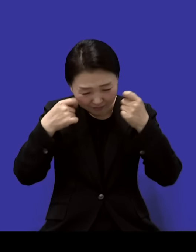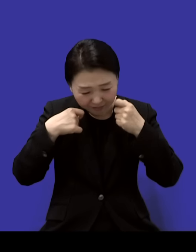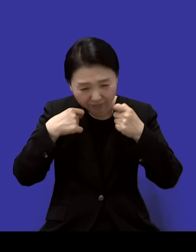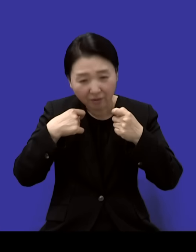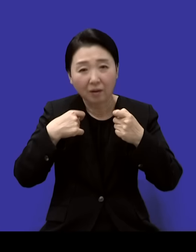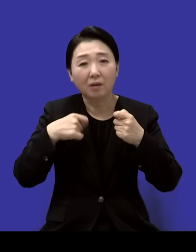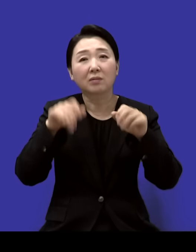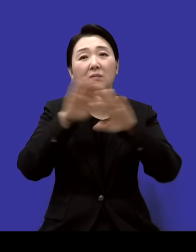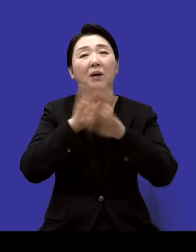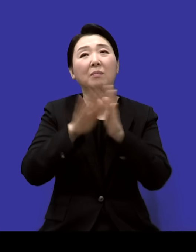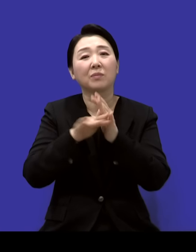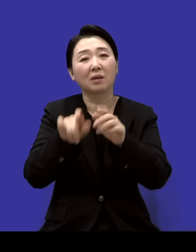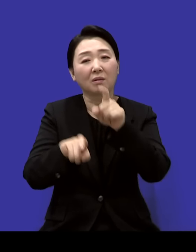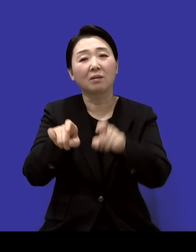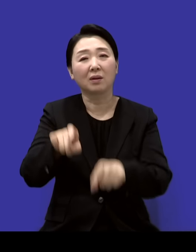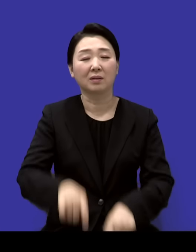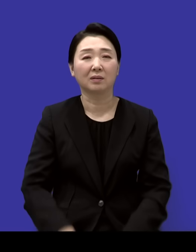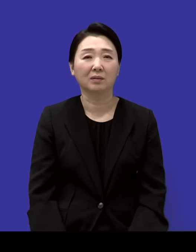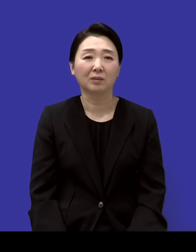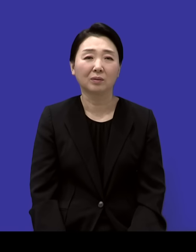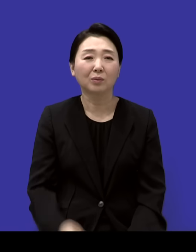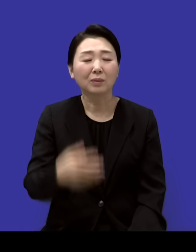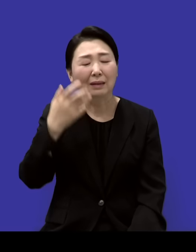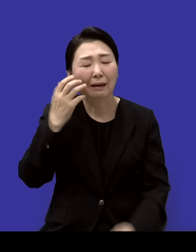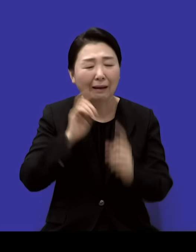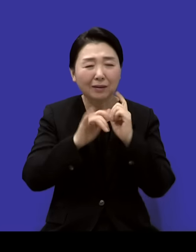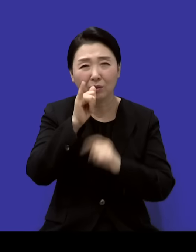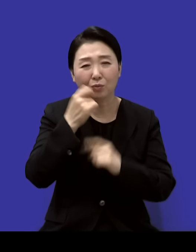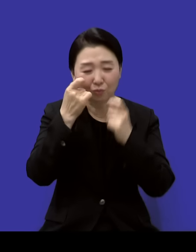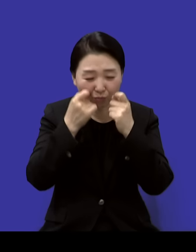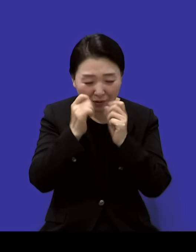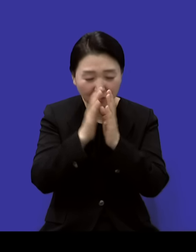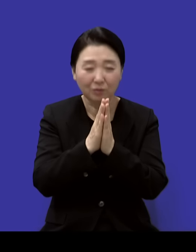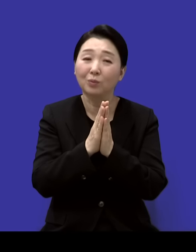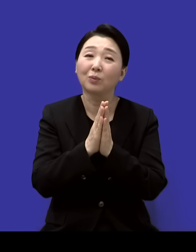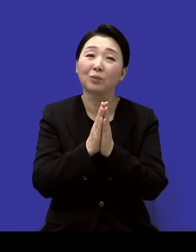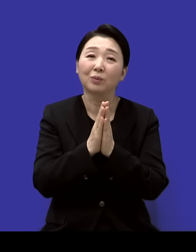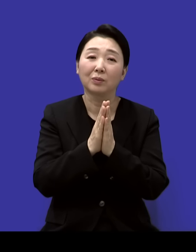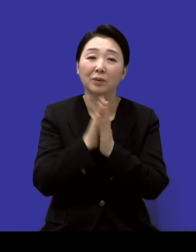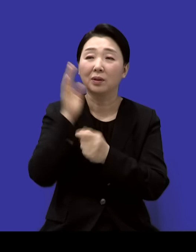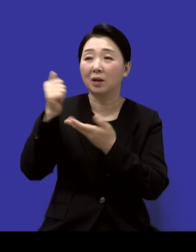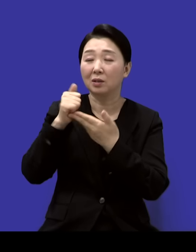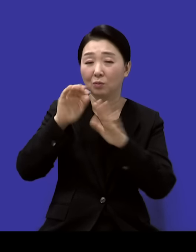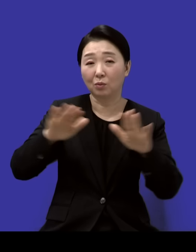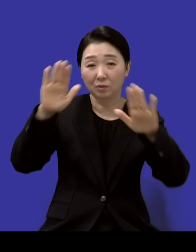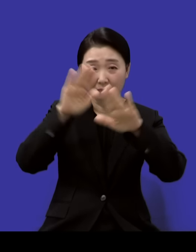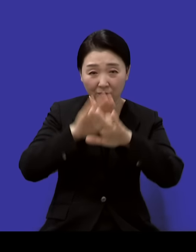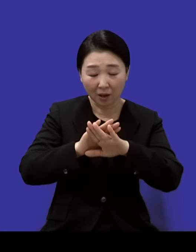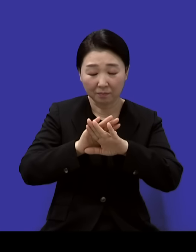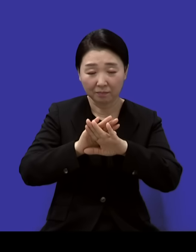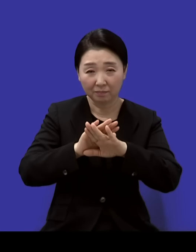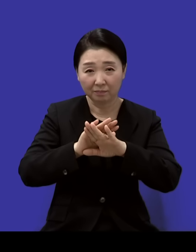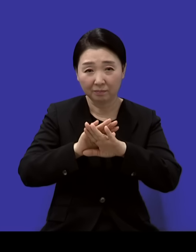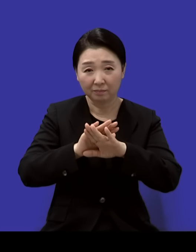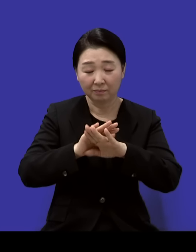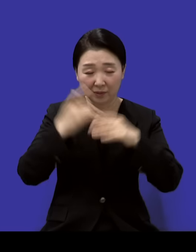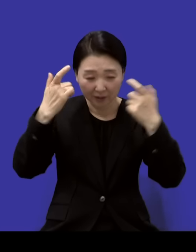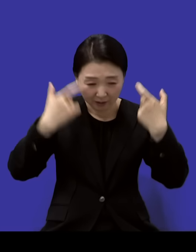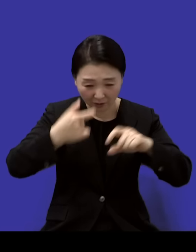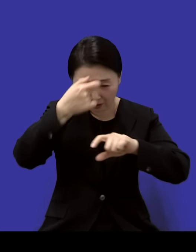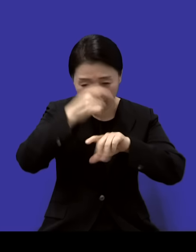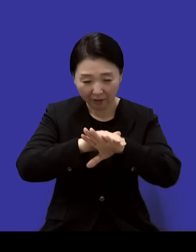그 밤에 다 튼 거죠. 겨울바람에. 그래서 울면서 기도했어요. 하나님 오늘 밤 이 철야 예배에서